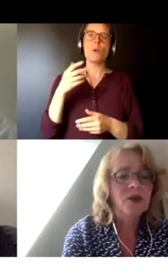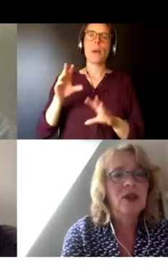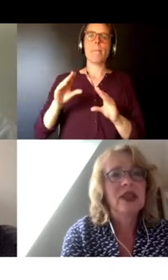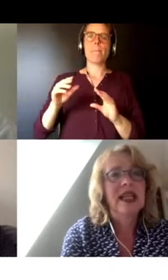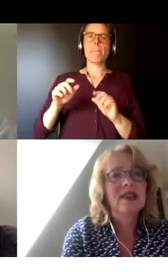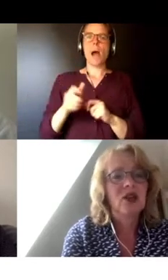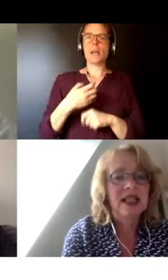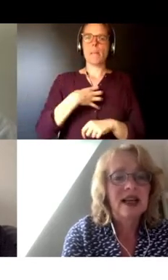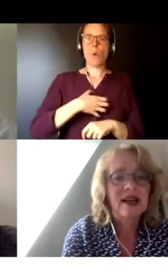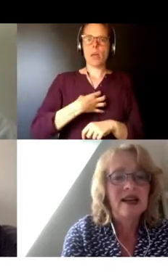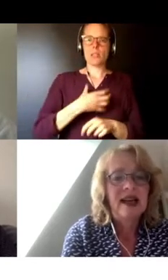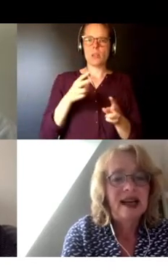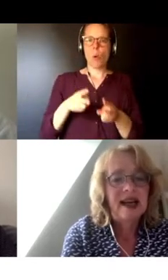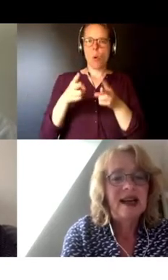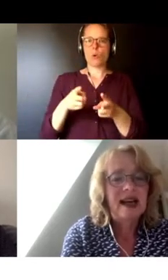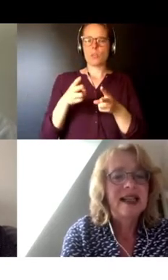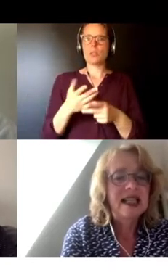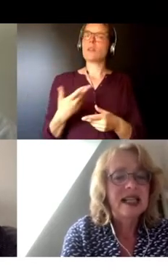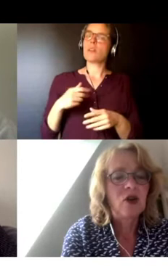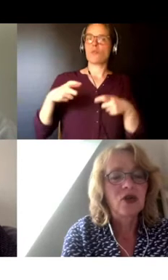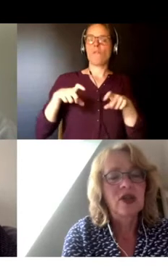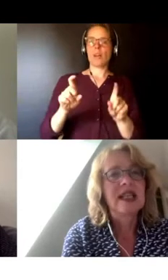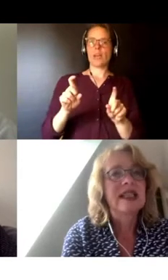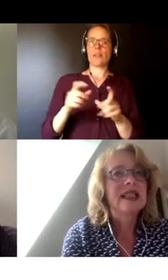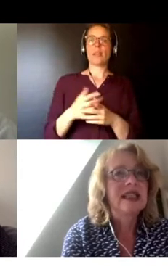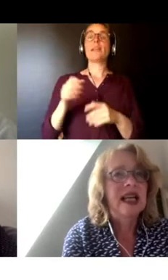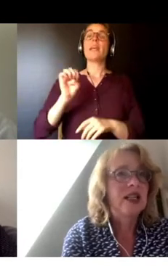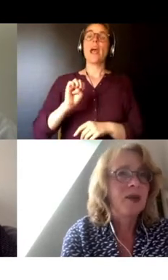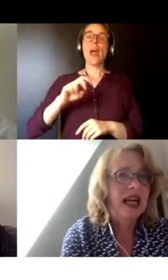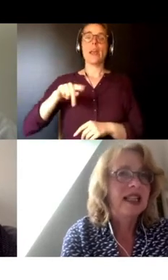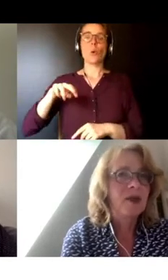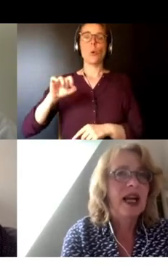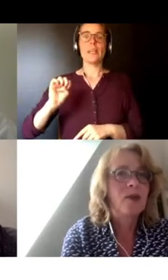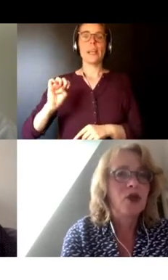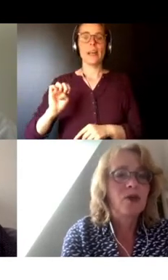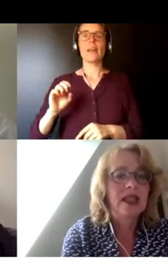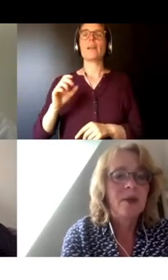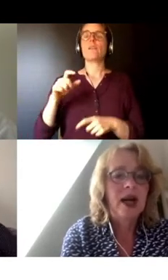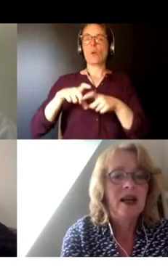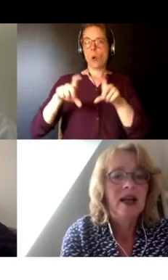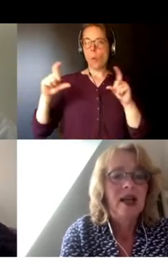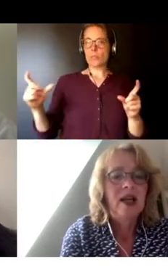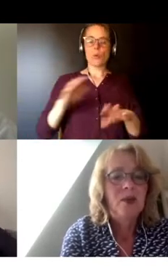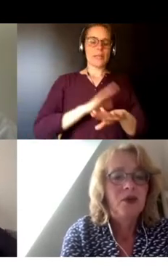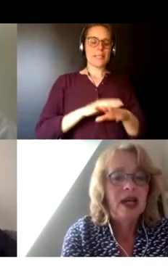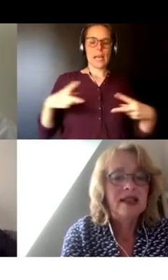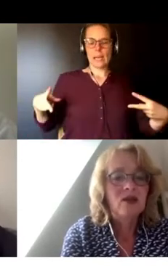Eine Enquete-Kommission ist ja ein gesonderter eingesetzter Ausschuss, der sich zeitlich begrenzt mit einem bestimmten